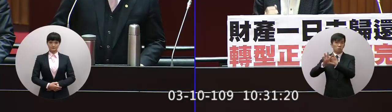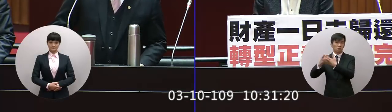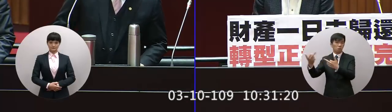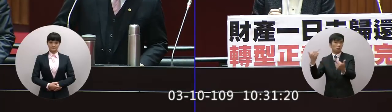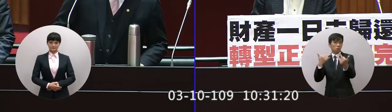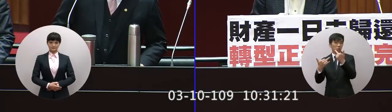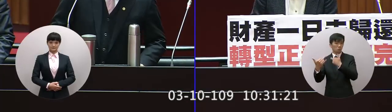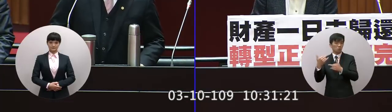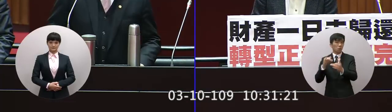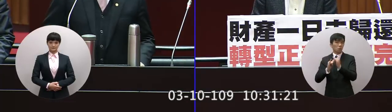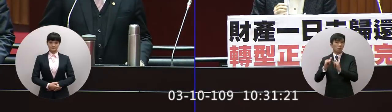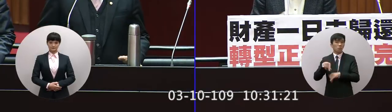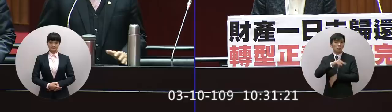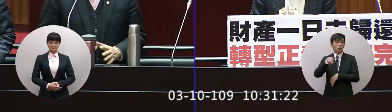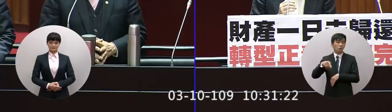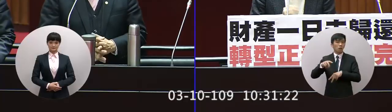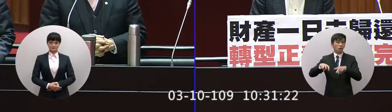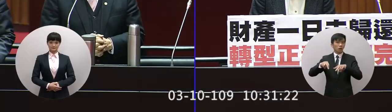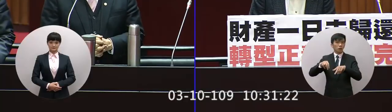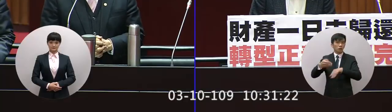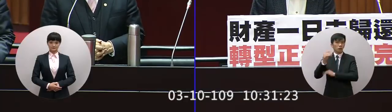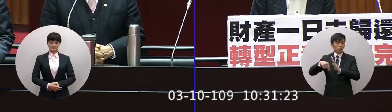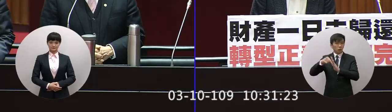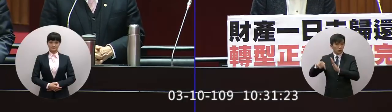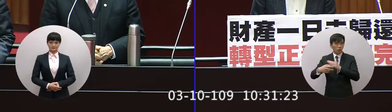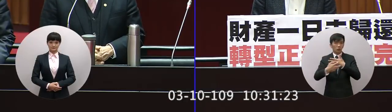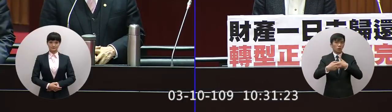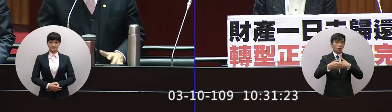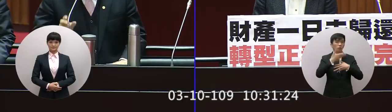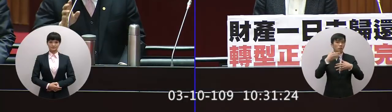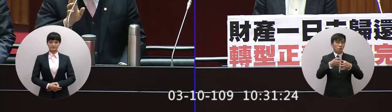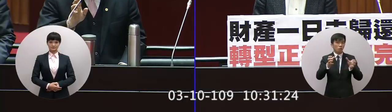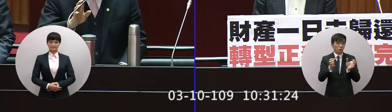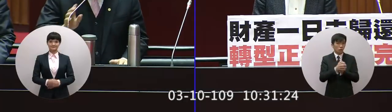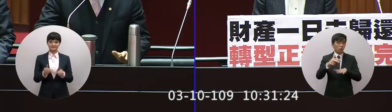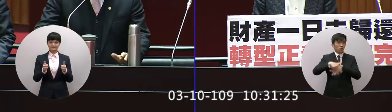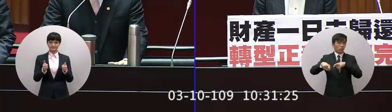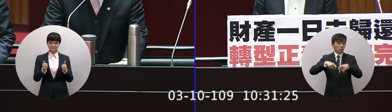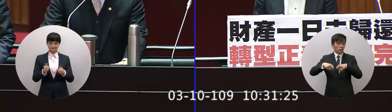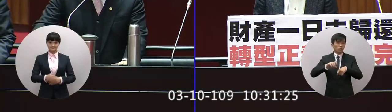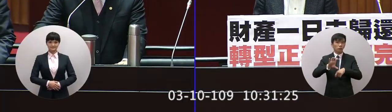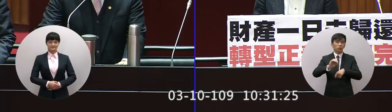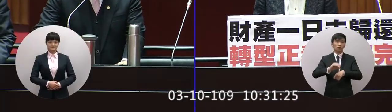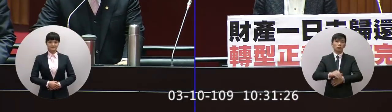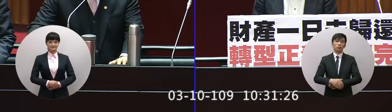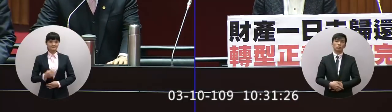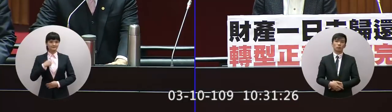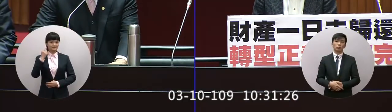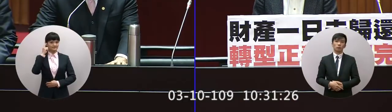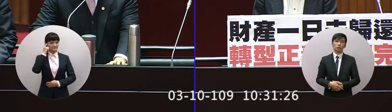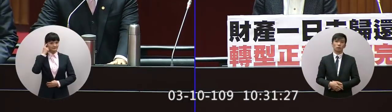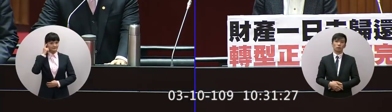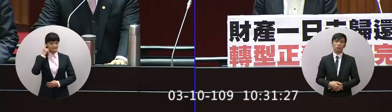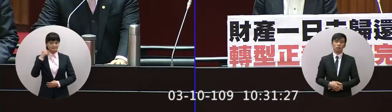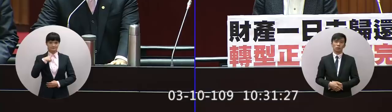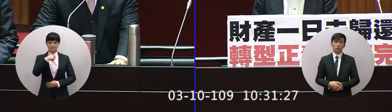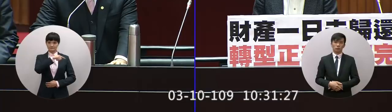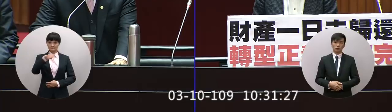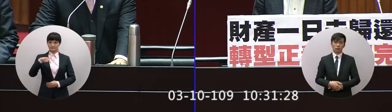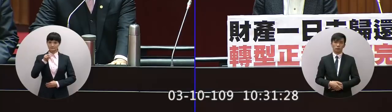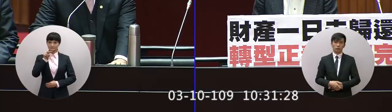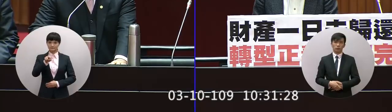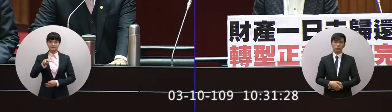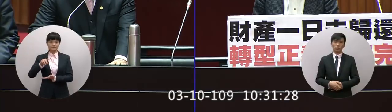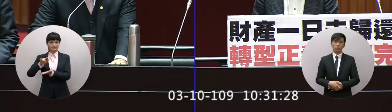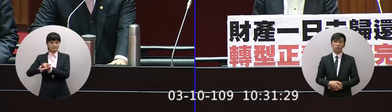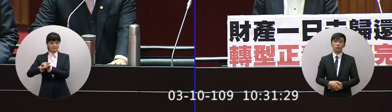就是行政院跟卫福部这边有没有相对因应的对策呢？ 啊，谢谢。我想我们看到这个武